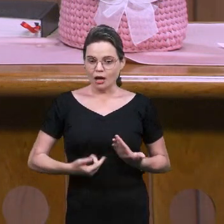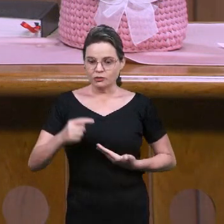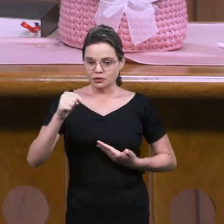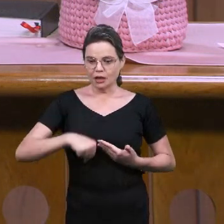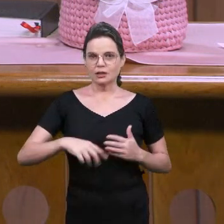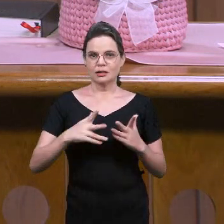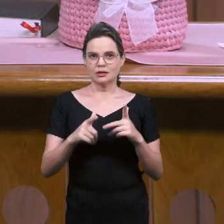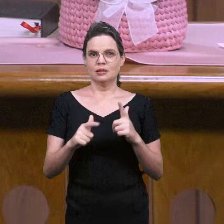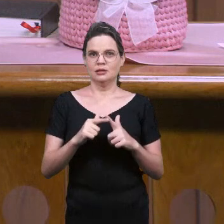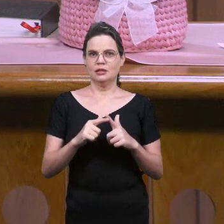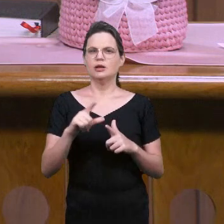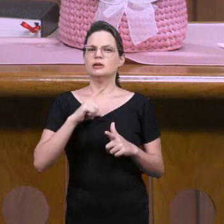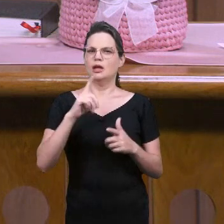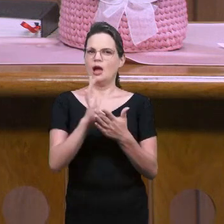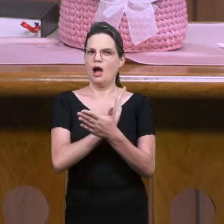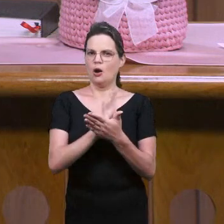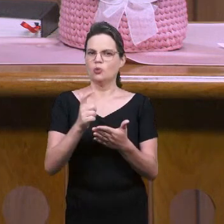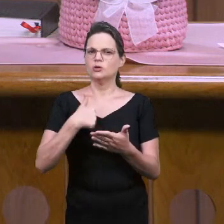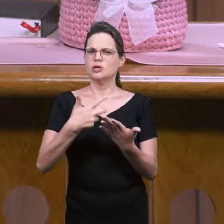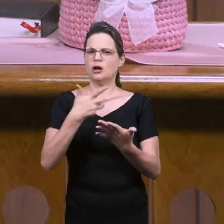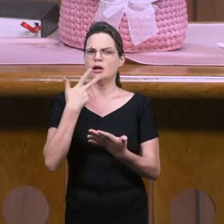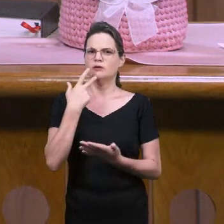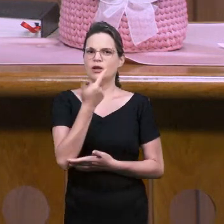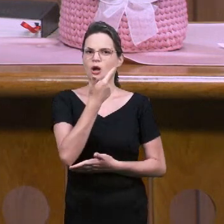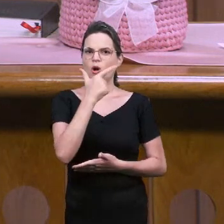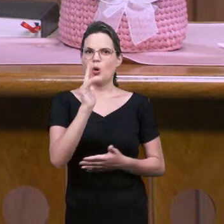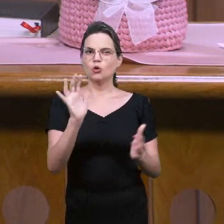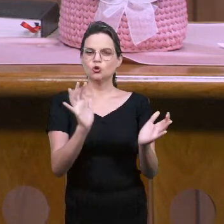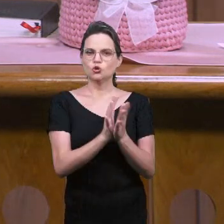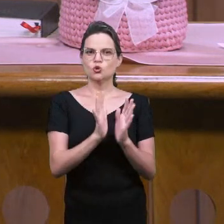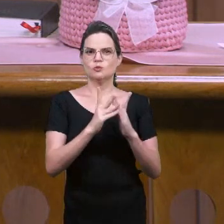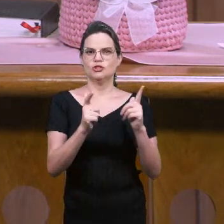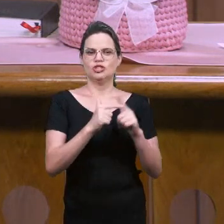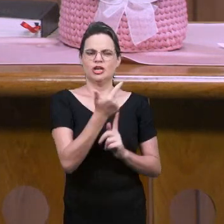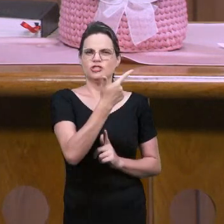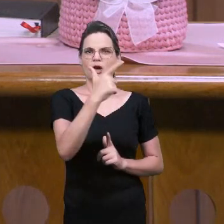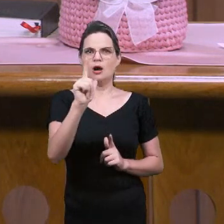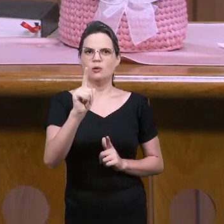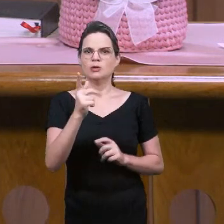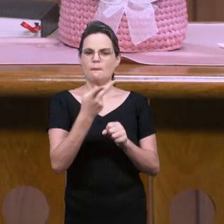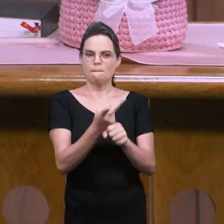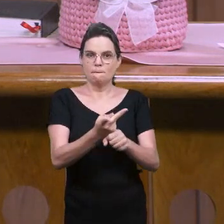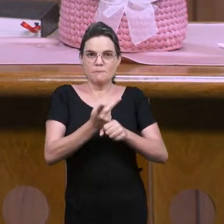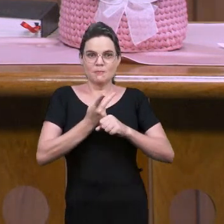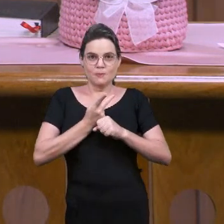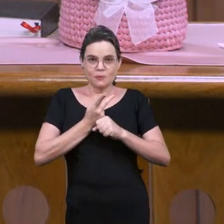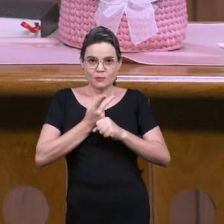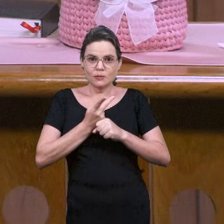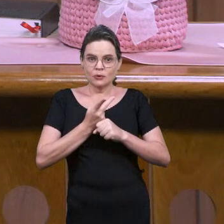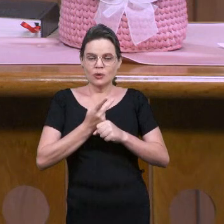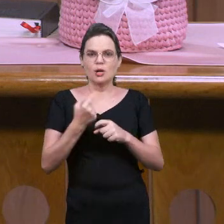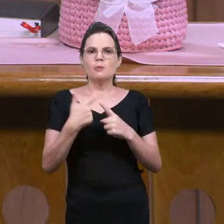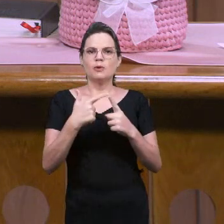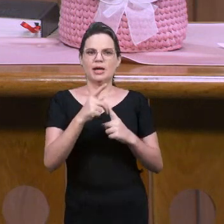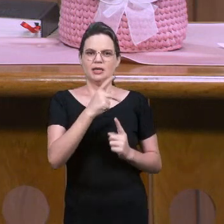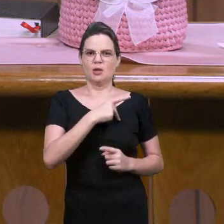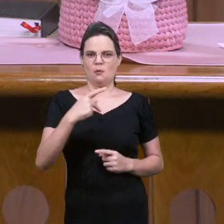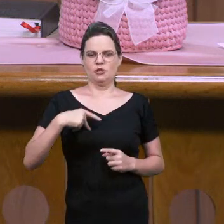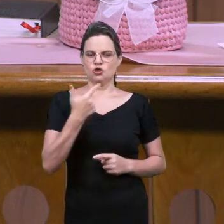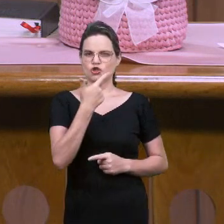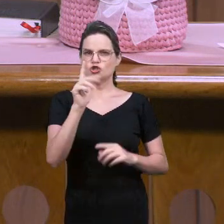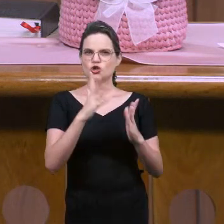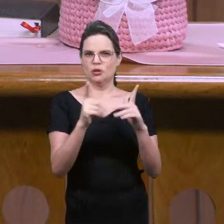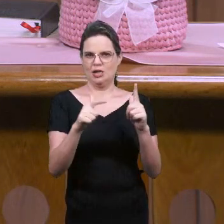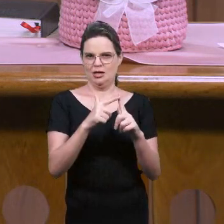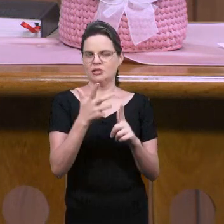frères, quelques-uns, je veux même dire, d'autres groupes et d'autres dénominations. Un